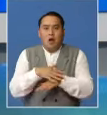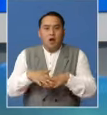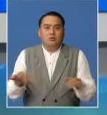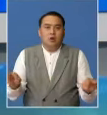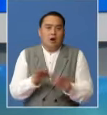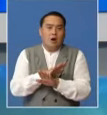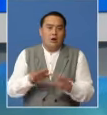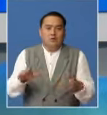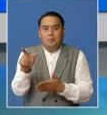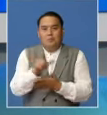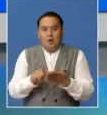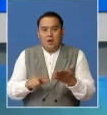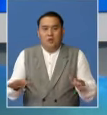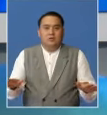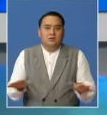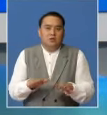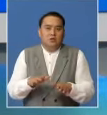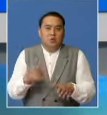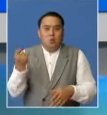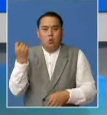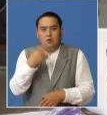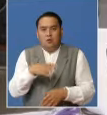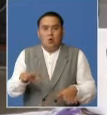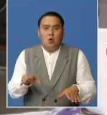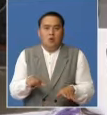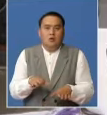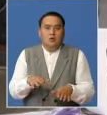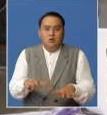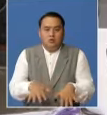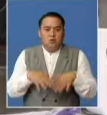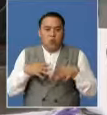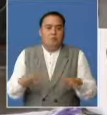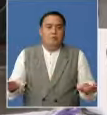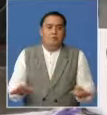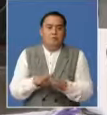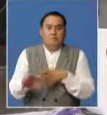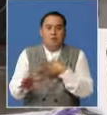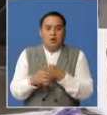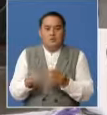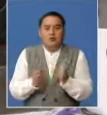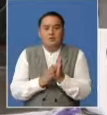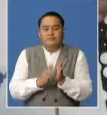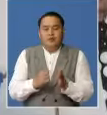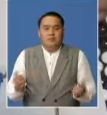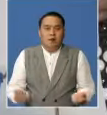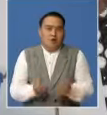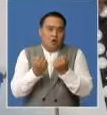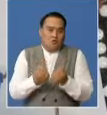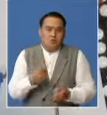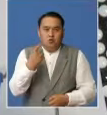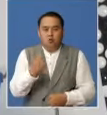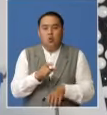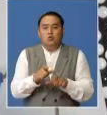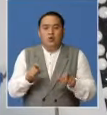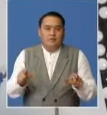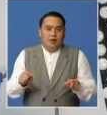свои авторские песни, в том числе известную балладу «Кокпар». Зрители подпевали и хлопали своей соотечественнице. Более 100